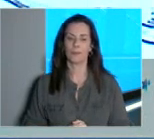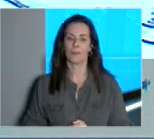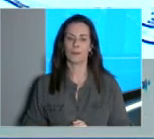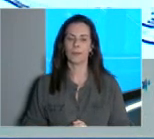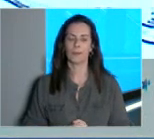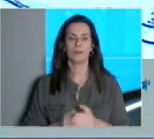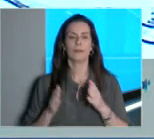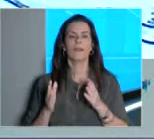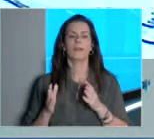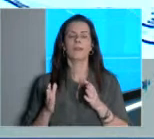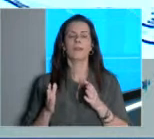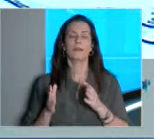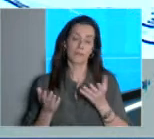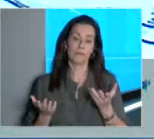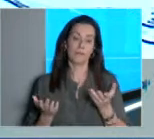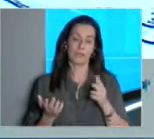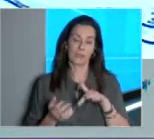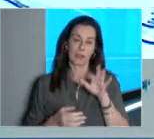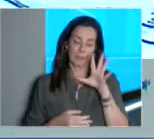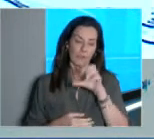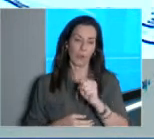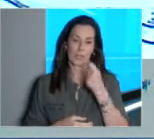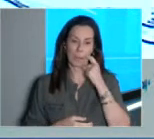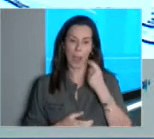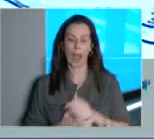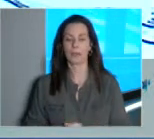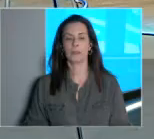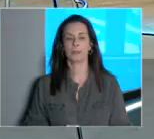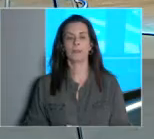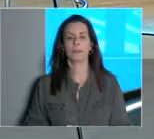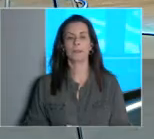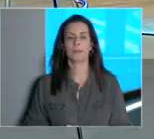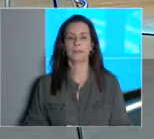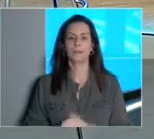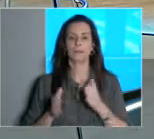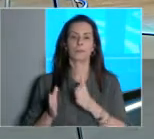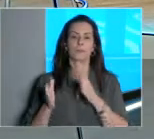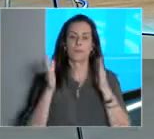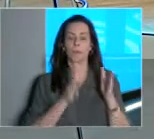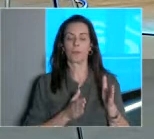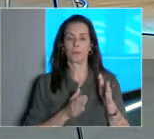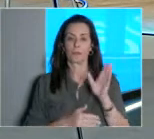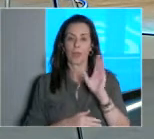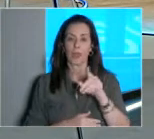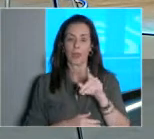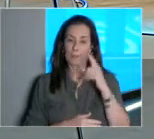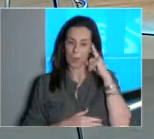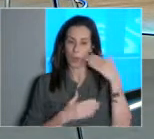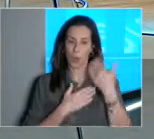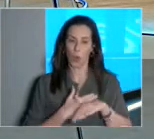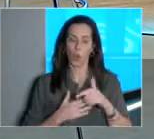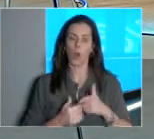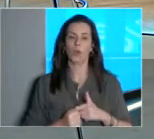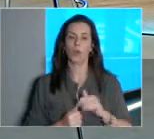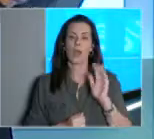מלכודת, מה שזה לא יהיה, הולכת ללכוד את אהוד ברק. וגם כאן אהוד ברק בקריקטורה